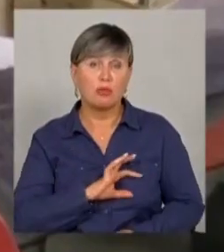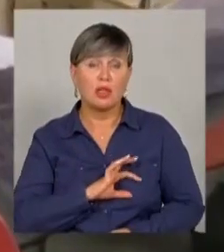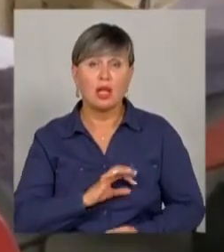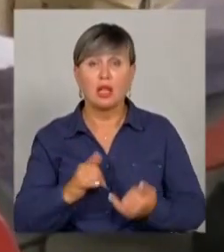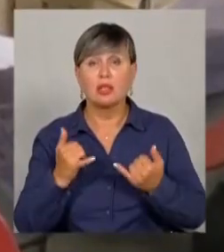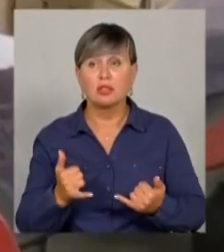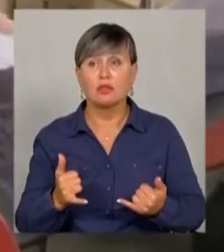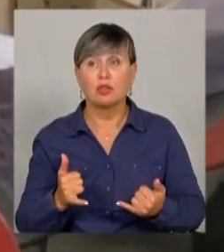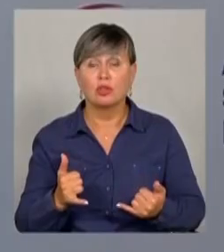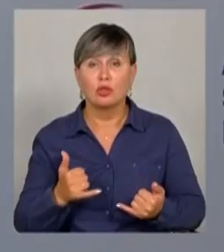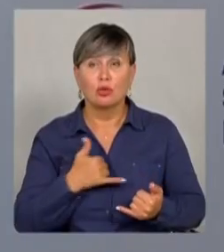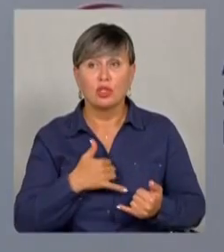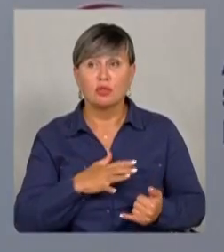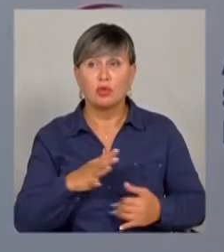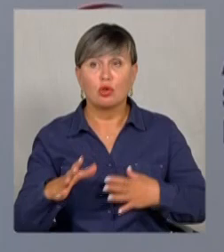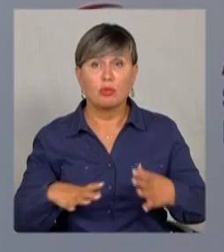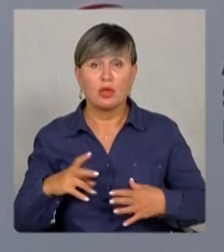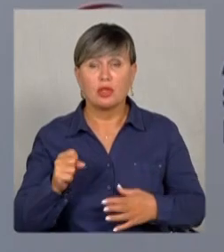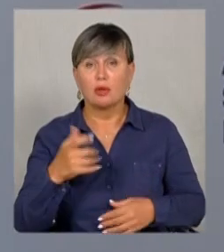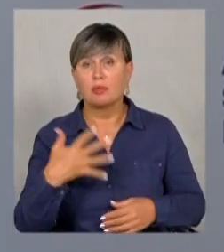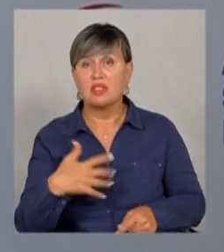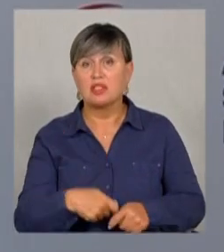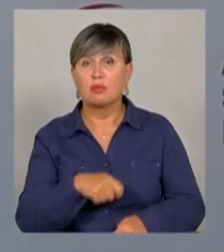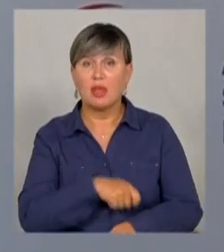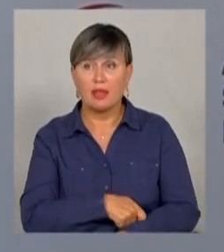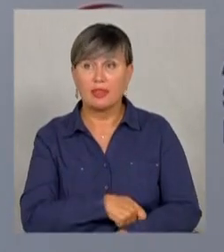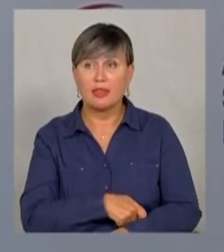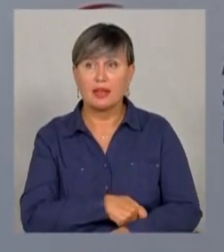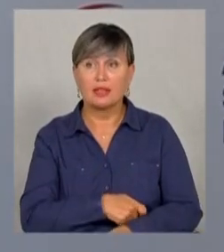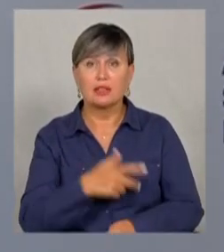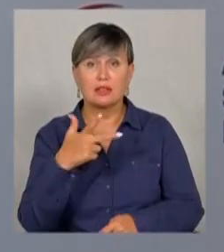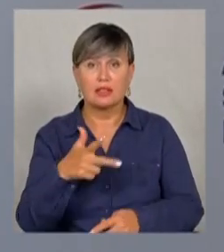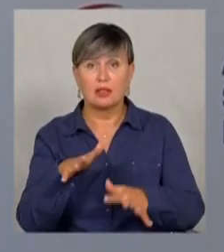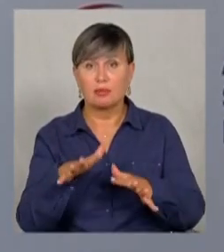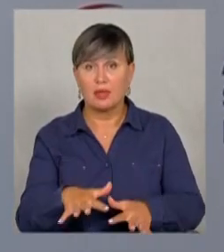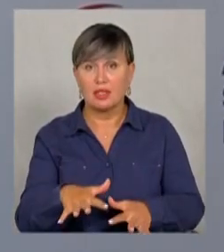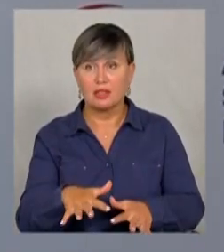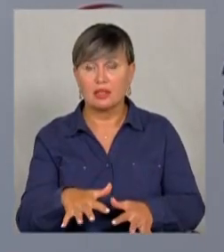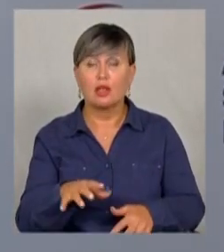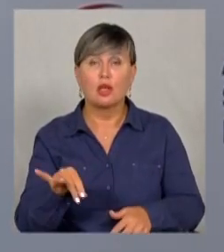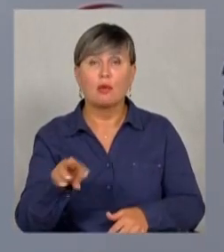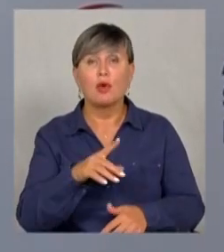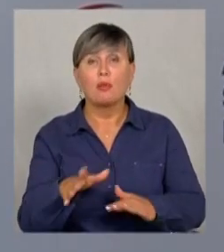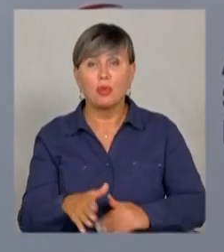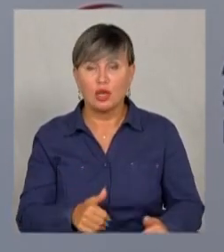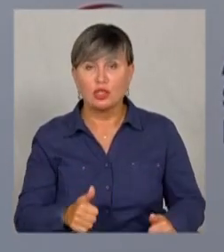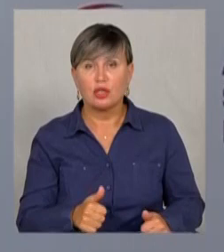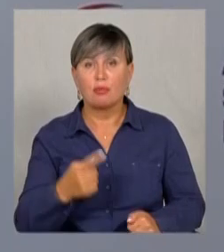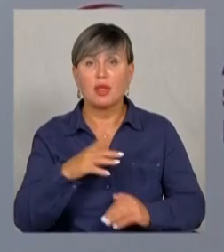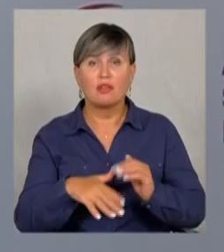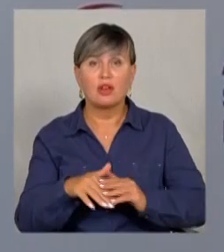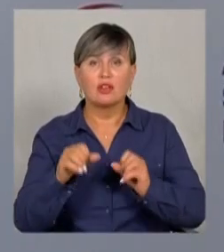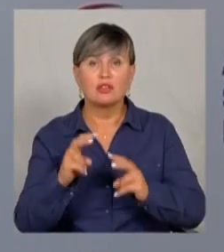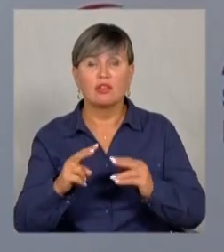мы отстреляли упражнения на 50 метров, три позиции. Мы прошли с первой квалификации